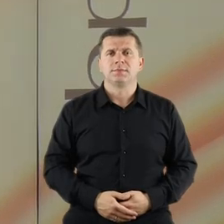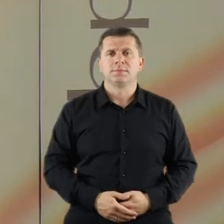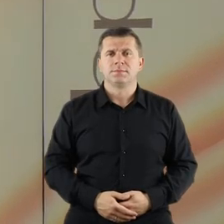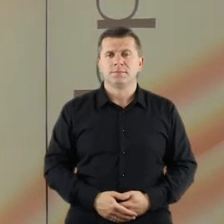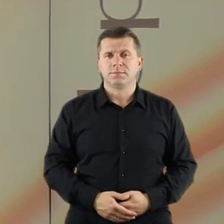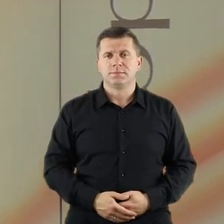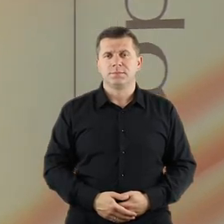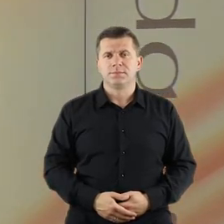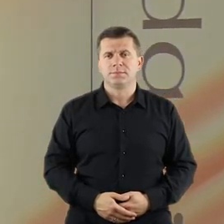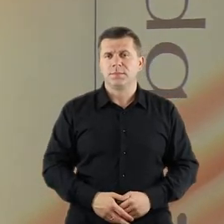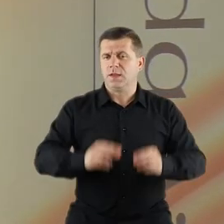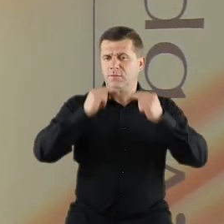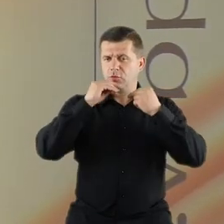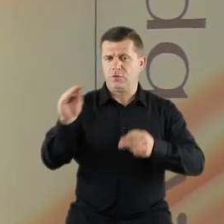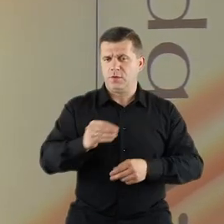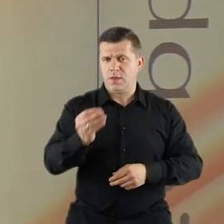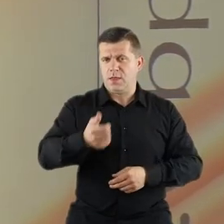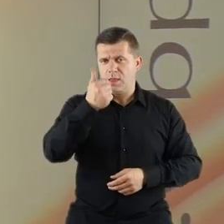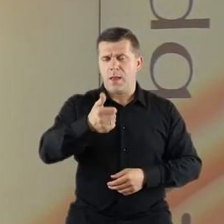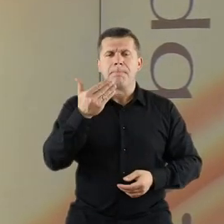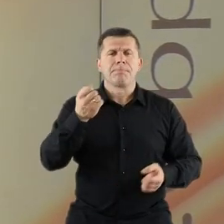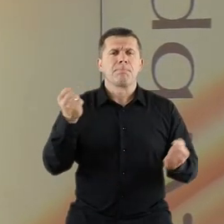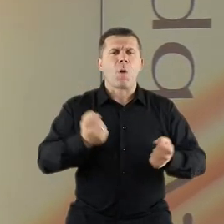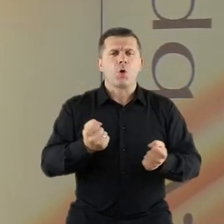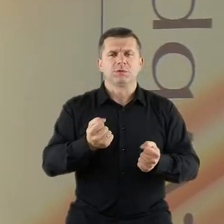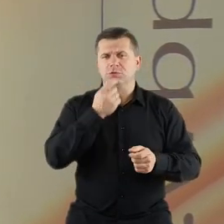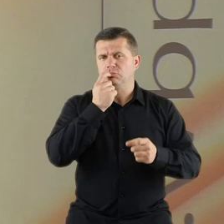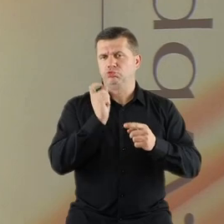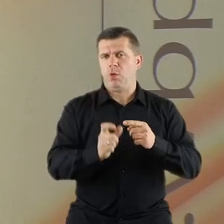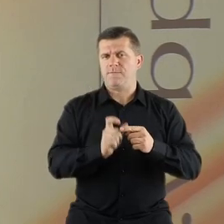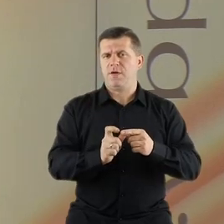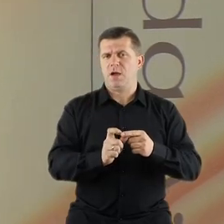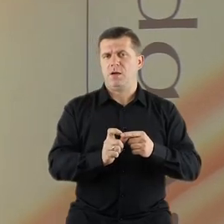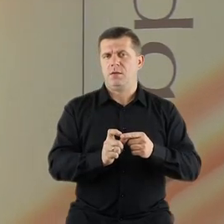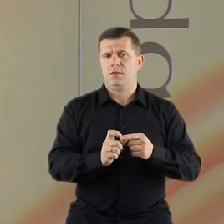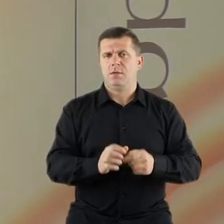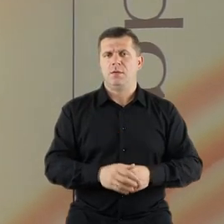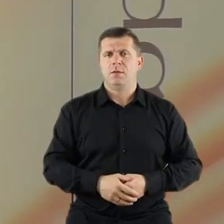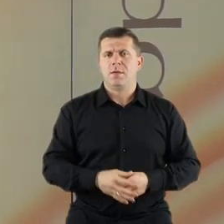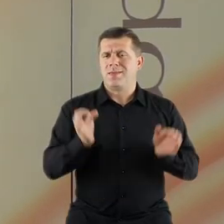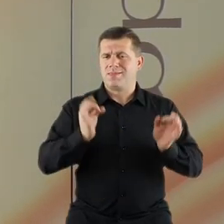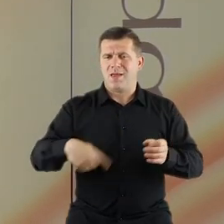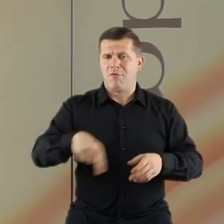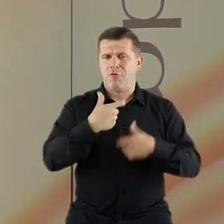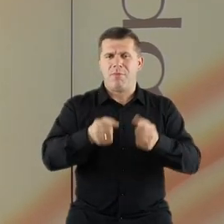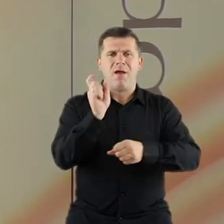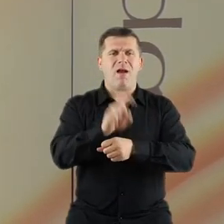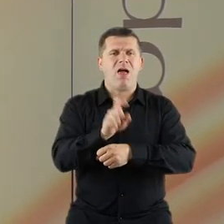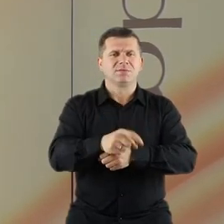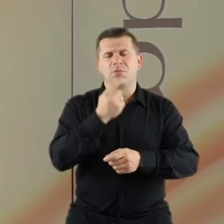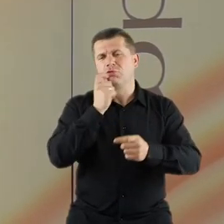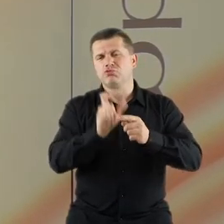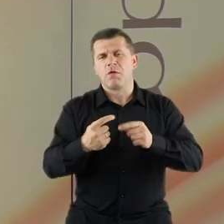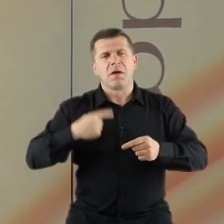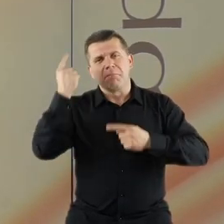państwa gdy wrócę jeszcze do jednego do mocy słowa my teraz lekceważymy